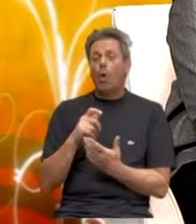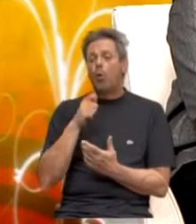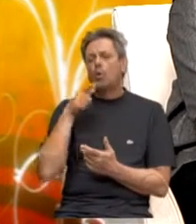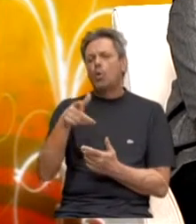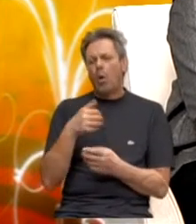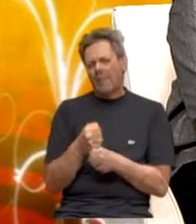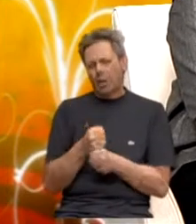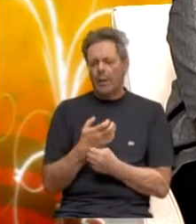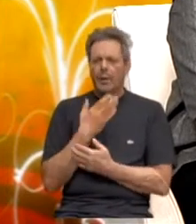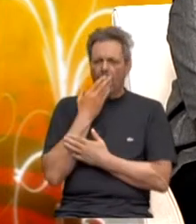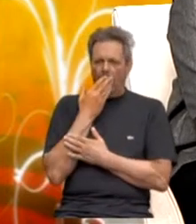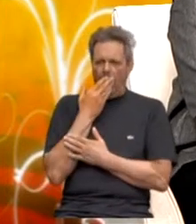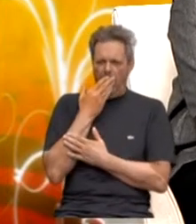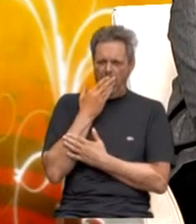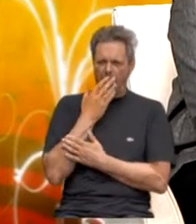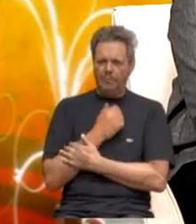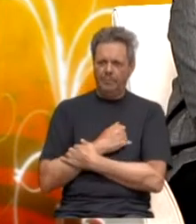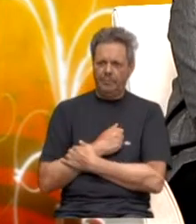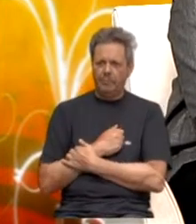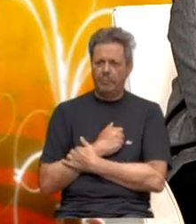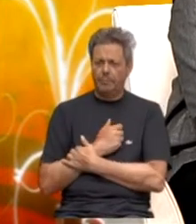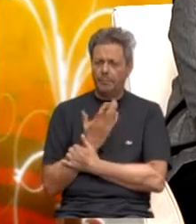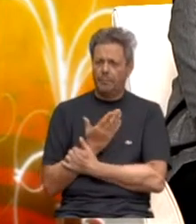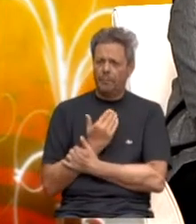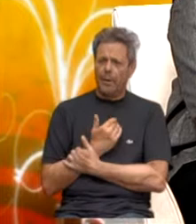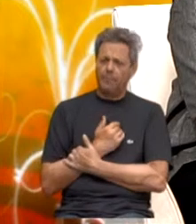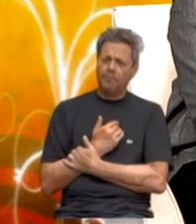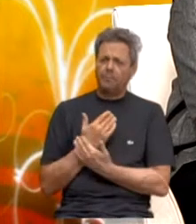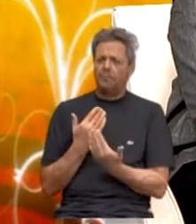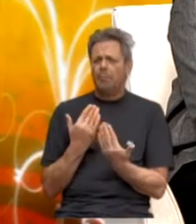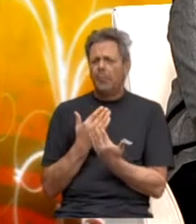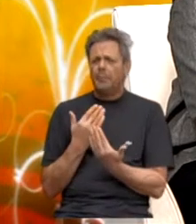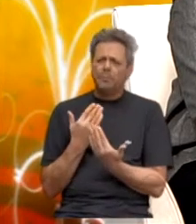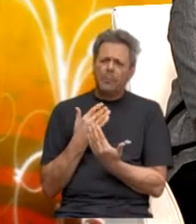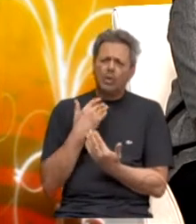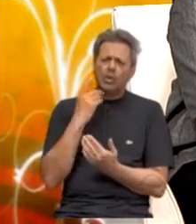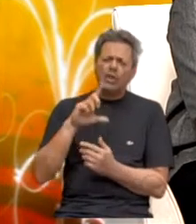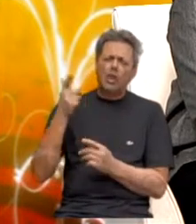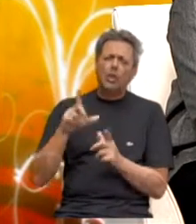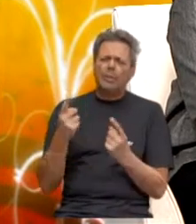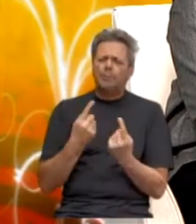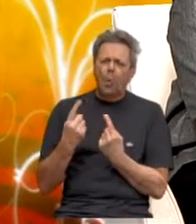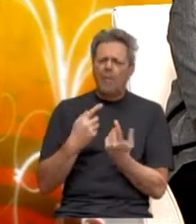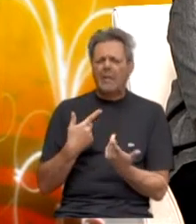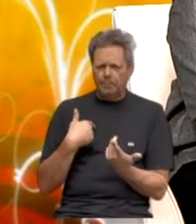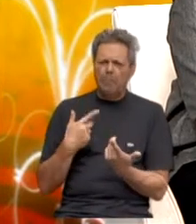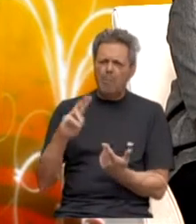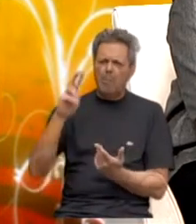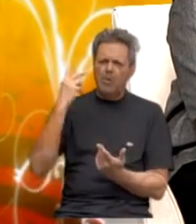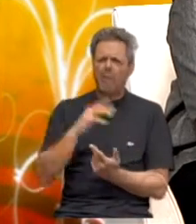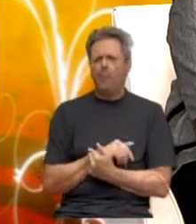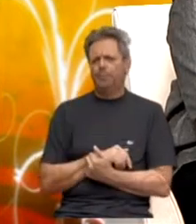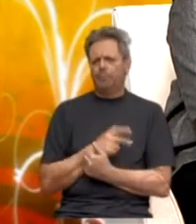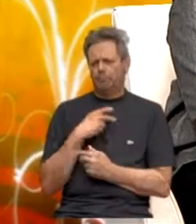toga pridržavaju. Što se tiče drugih uvjeta koji se tu spomenju, svakako mi pozivamo i